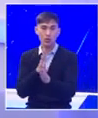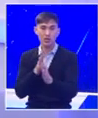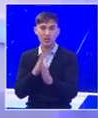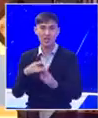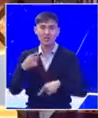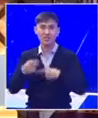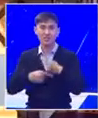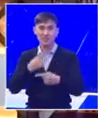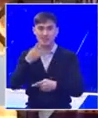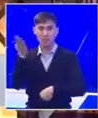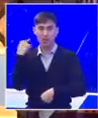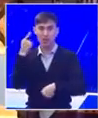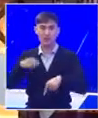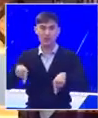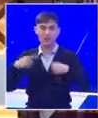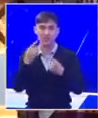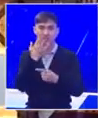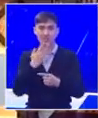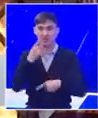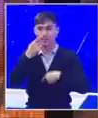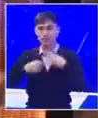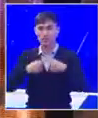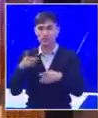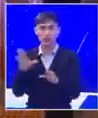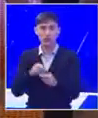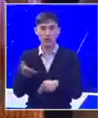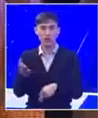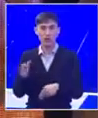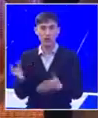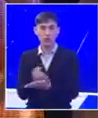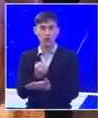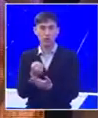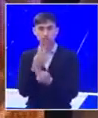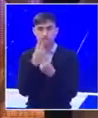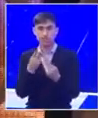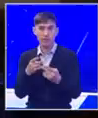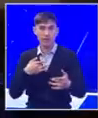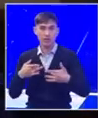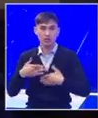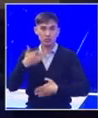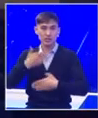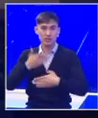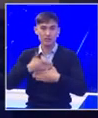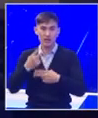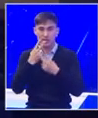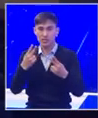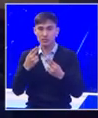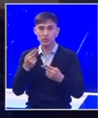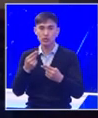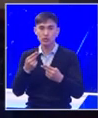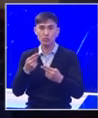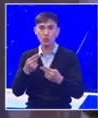нетленное наследие предков и возрождение национальных традиций – все это нашло отражение в театрализованном представлении,